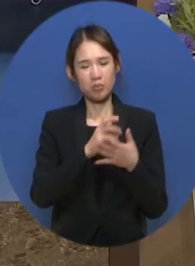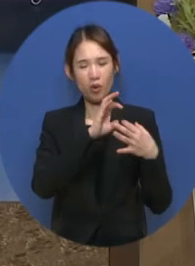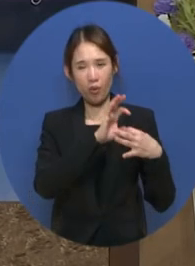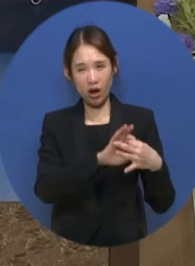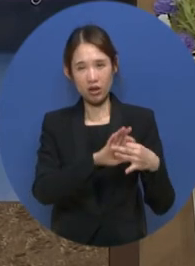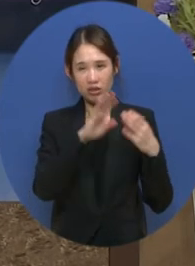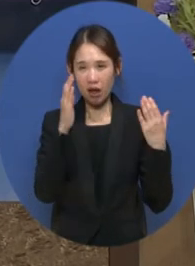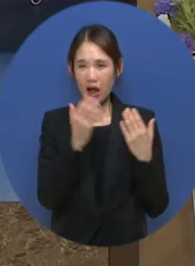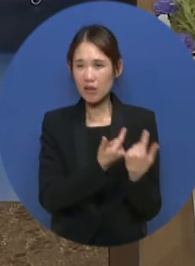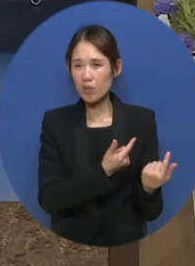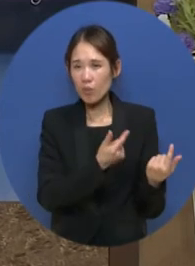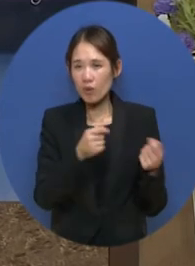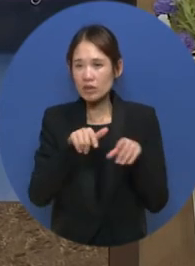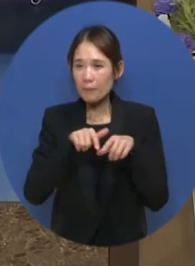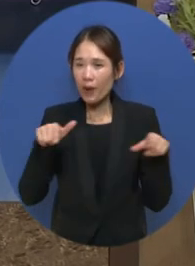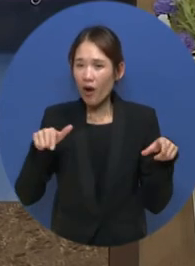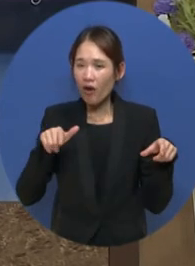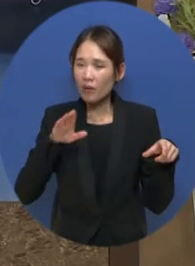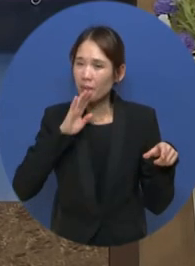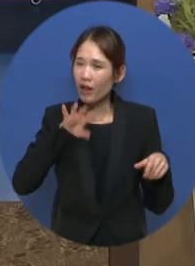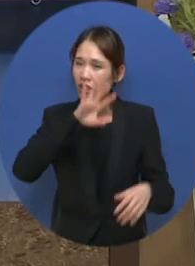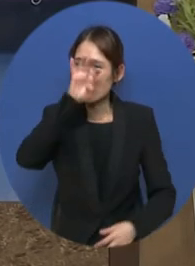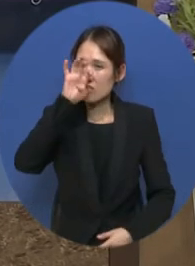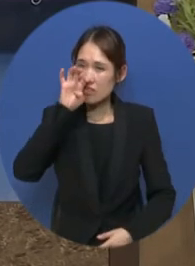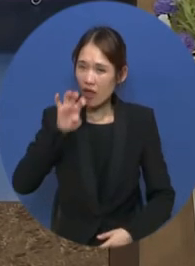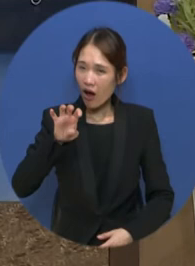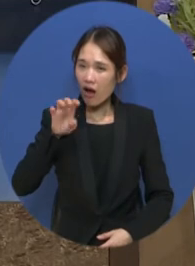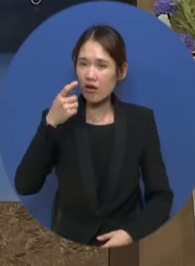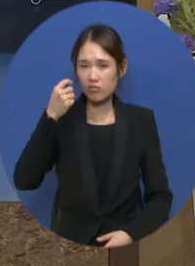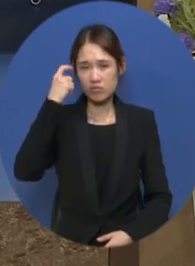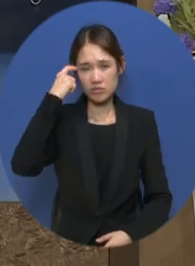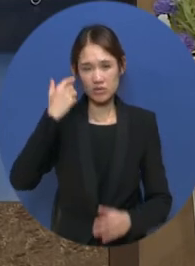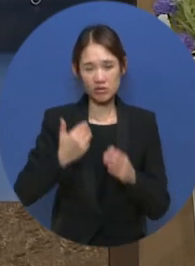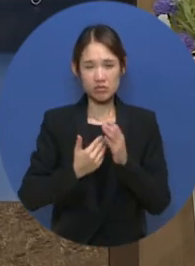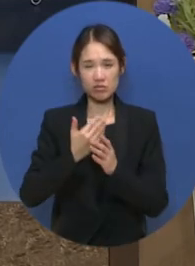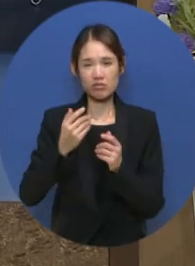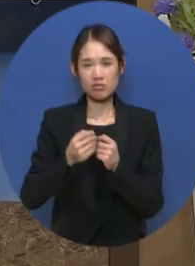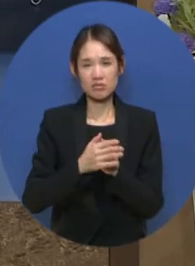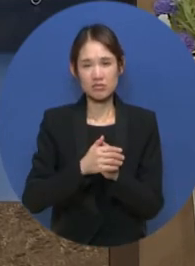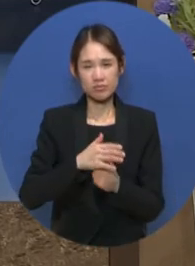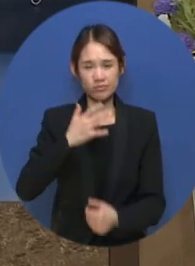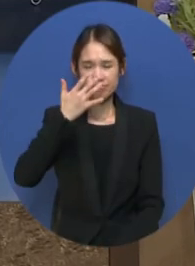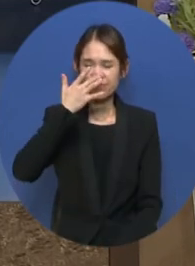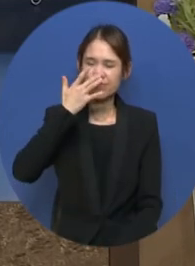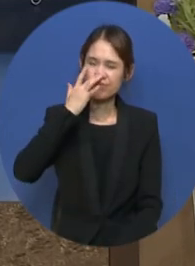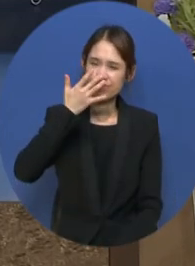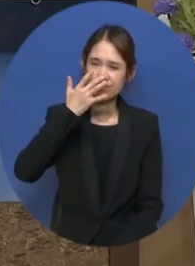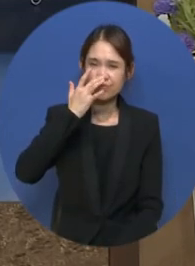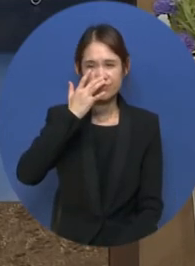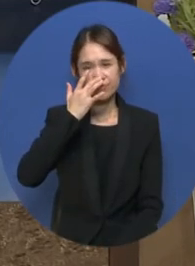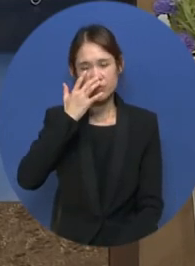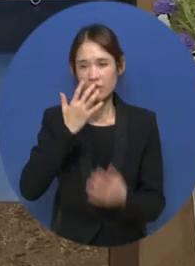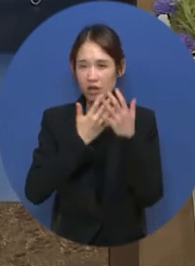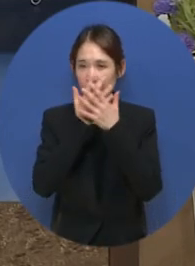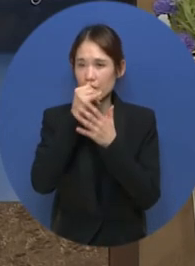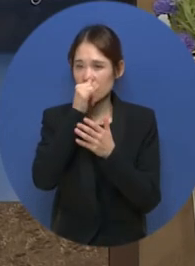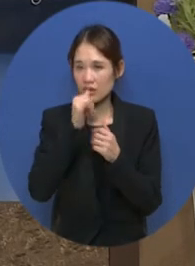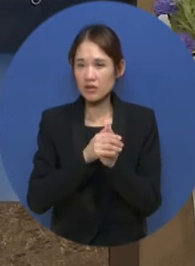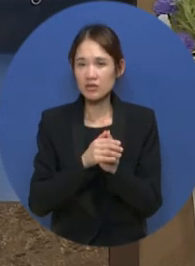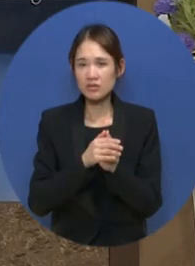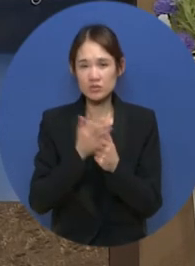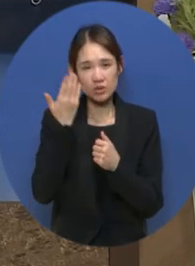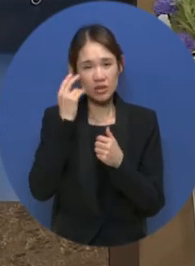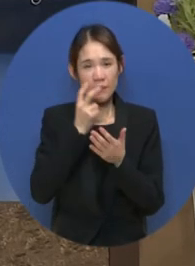가평 되는 것이 맞을까 내려 휴식이 될 때도 있고 좀 어절 아리송 할 때가 있거든요 최근에